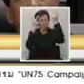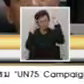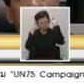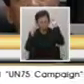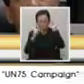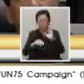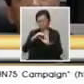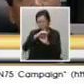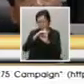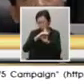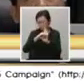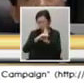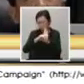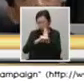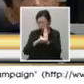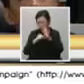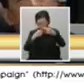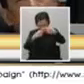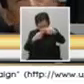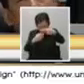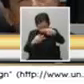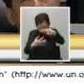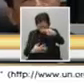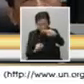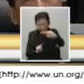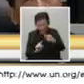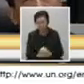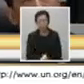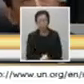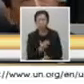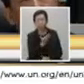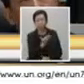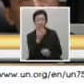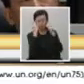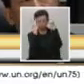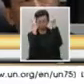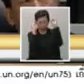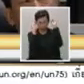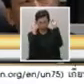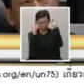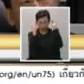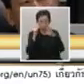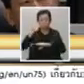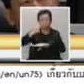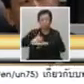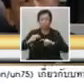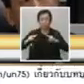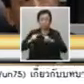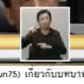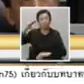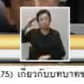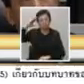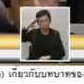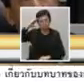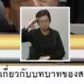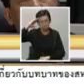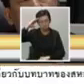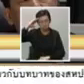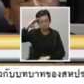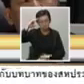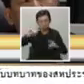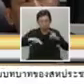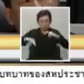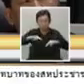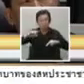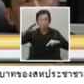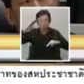ากเหลือเกินก็ท่านเป็นทั้งนายกรัฐมนตรีนะครับเป็นรัฐมนตรีกลาโหมคุมท